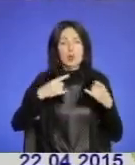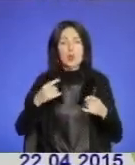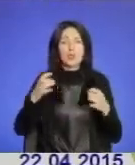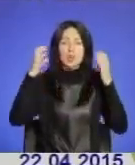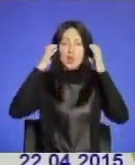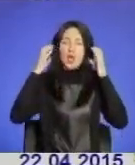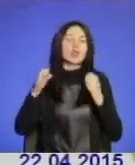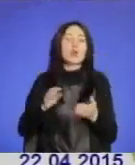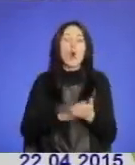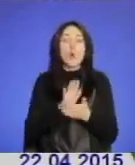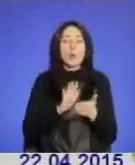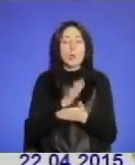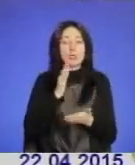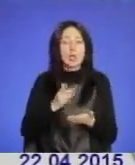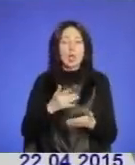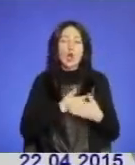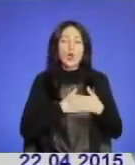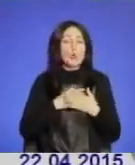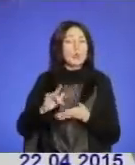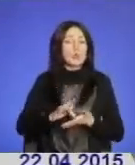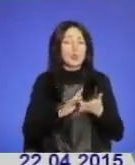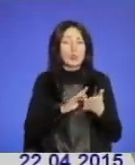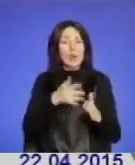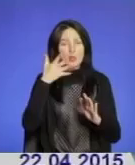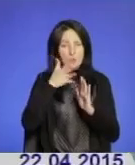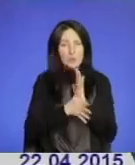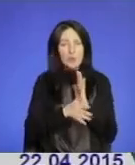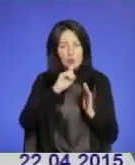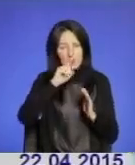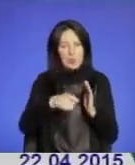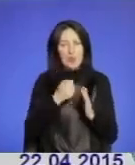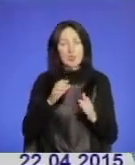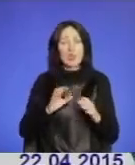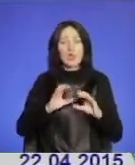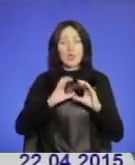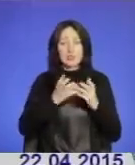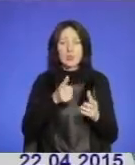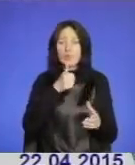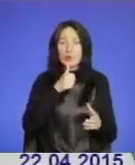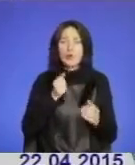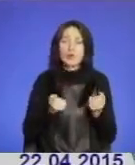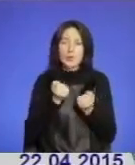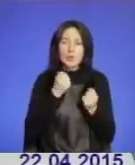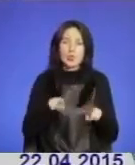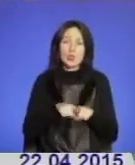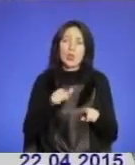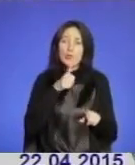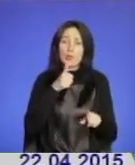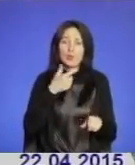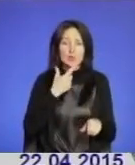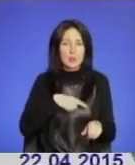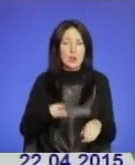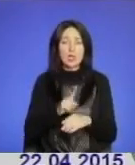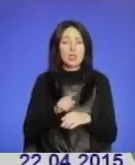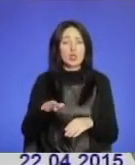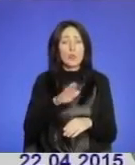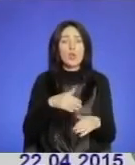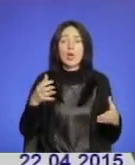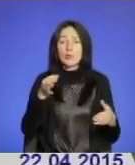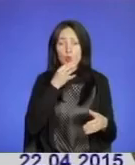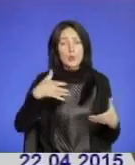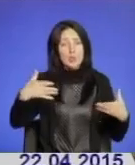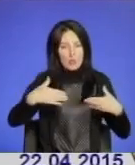Віталія Новака у його статті, що вийшла друком 17 квітня в журналі «Автомір» під знаком землі і води. Провівши